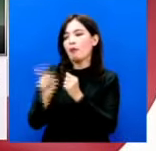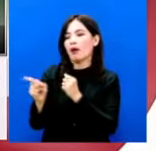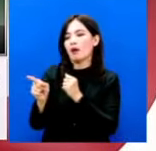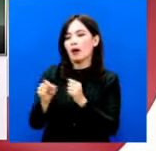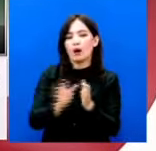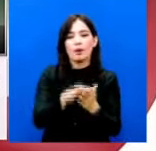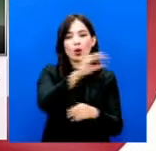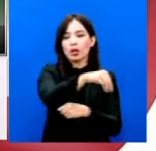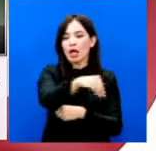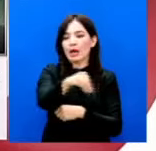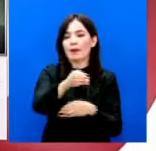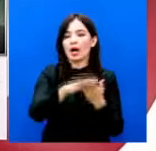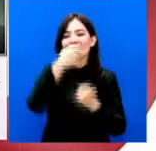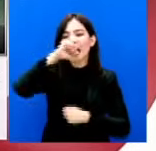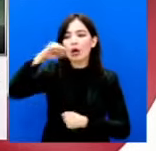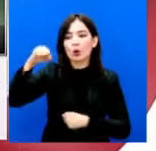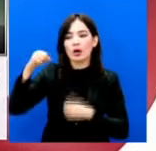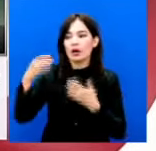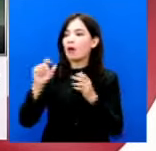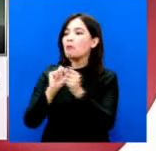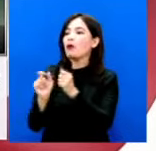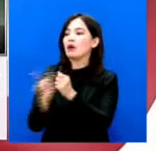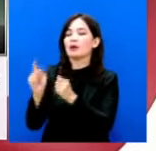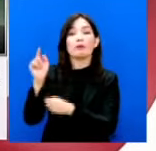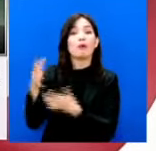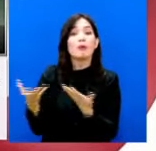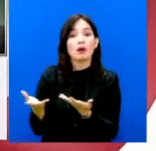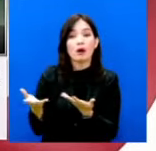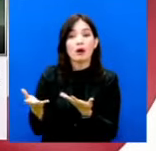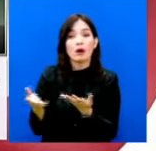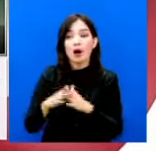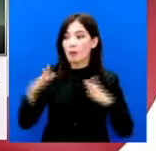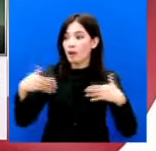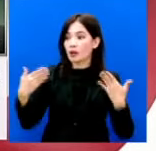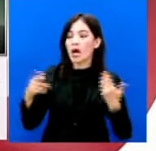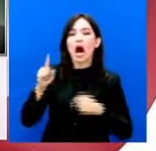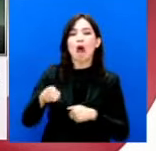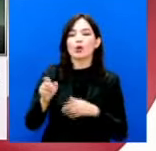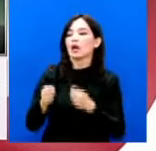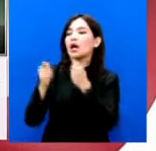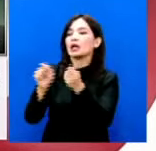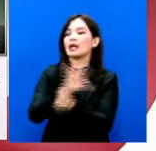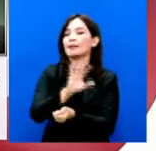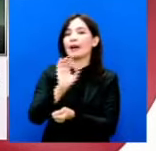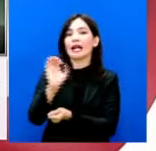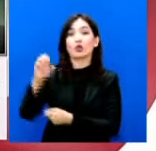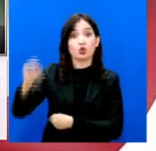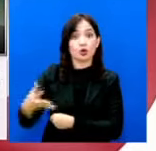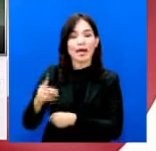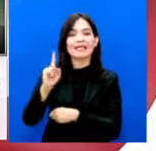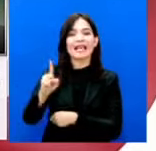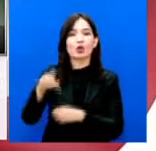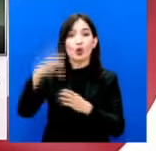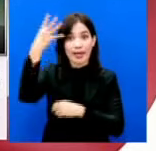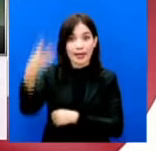tanam jagungnya, kira-kira bagaimana? Bayarkan SPP-nya, bahagiakan mereka, kasih 500 juta per desa, per kelurahan, uang